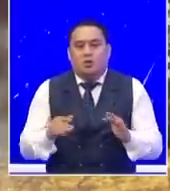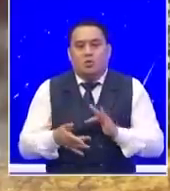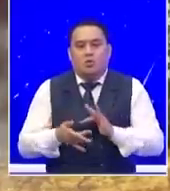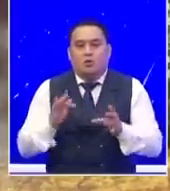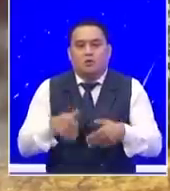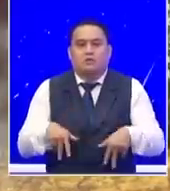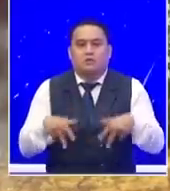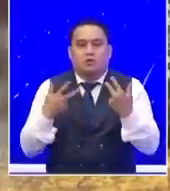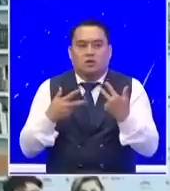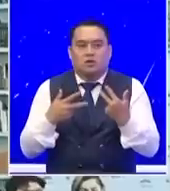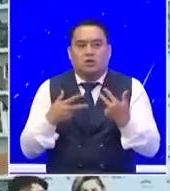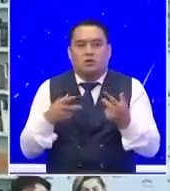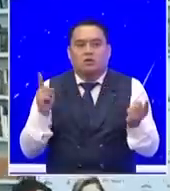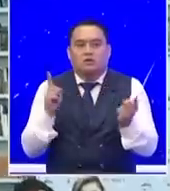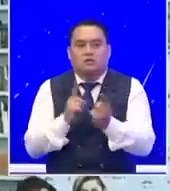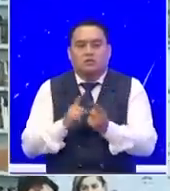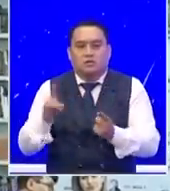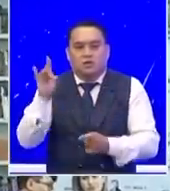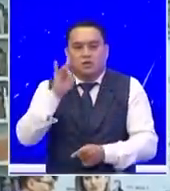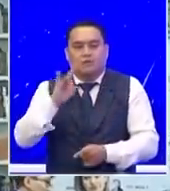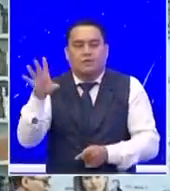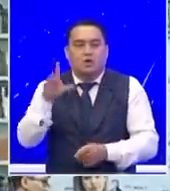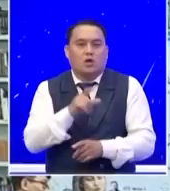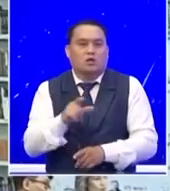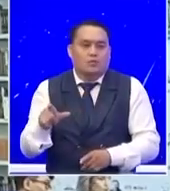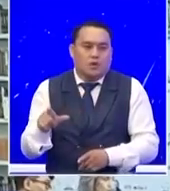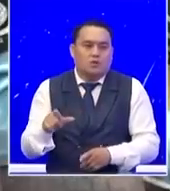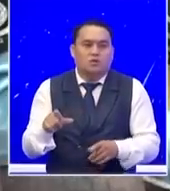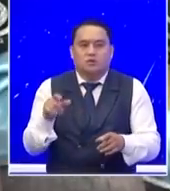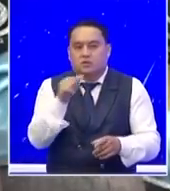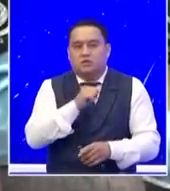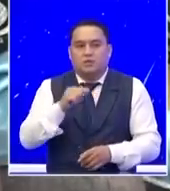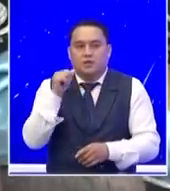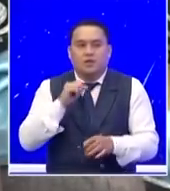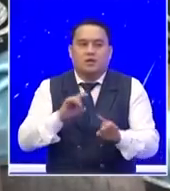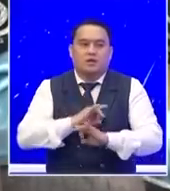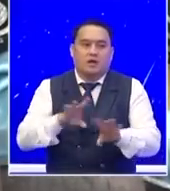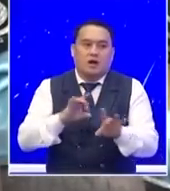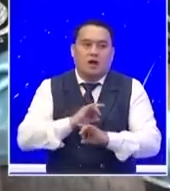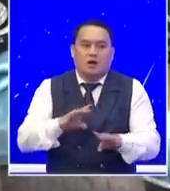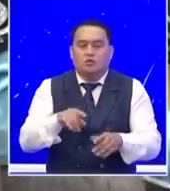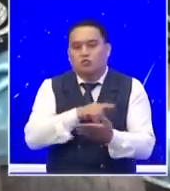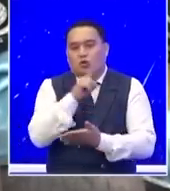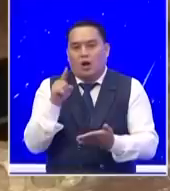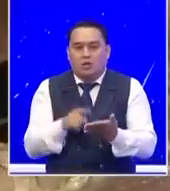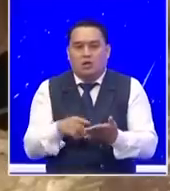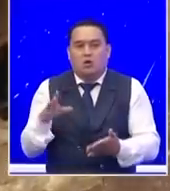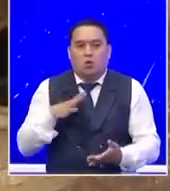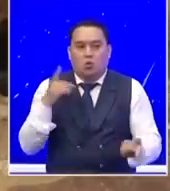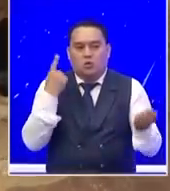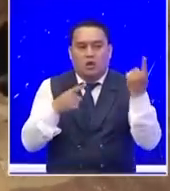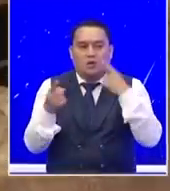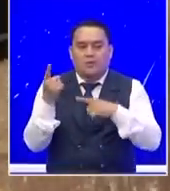түрде қатысты. Жүздесу аясында танымал тұлғалардың өмір жолдарынан үзік сыр шертілді. Көптің көңілінде жүрген сұрақтар қойылып, өнерлі